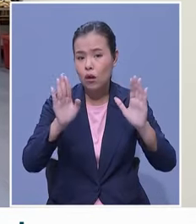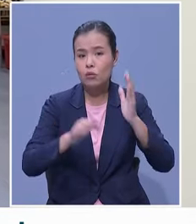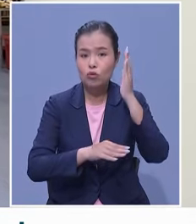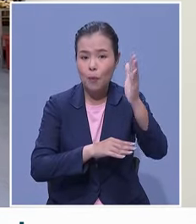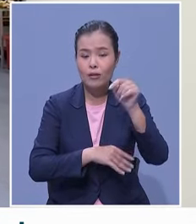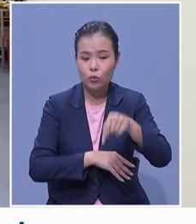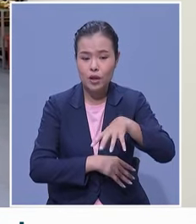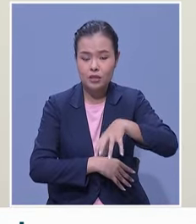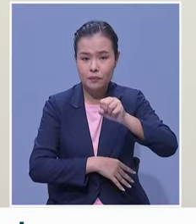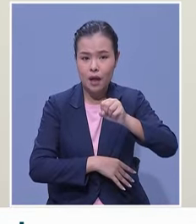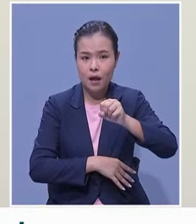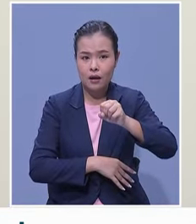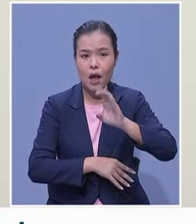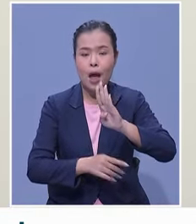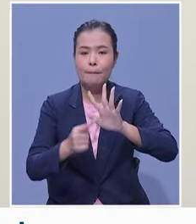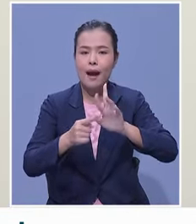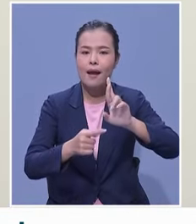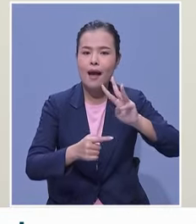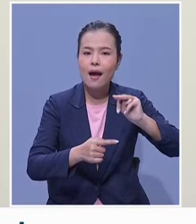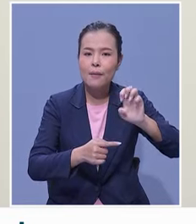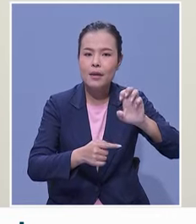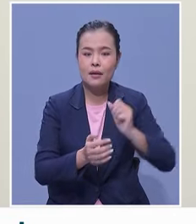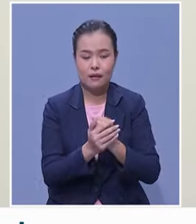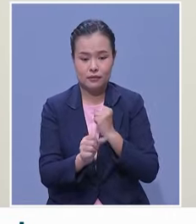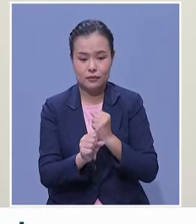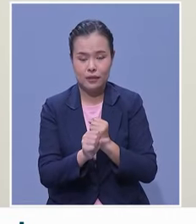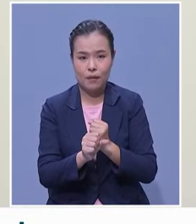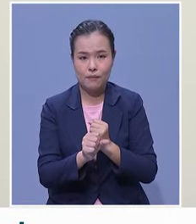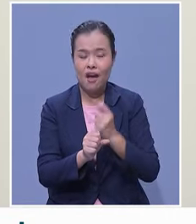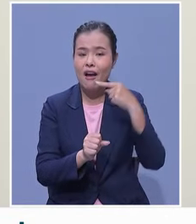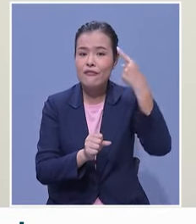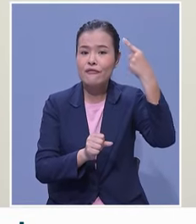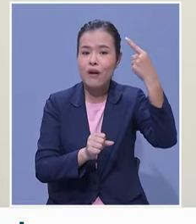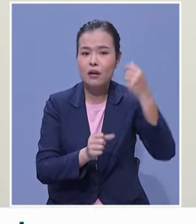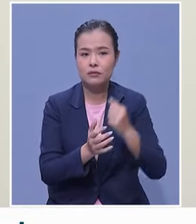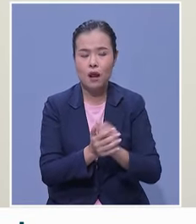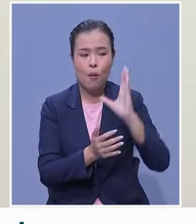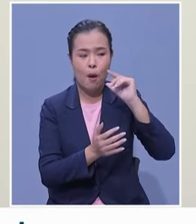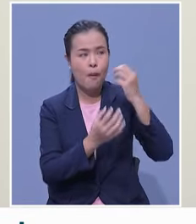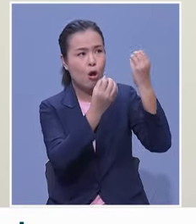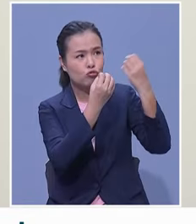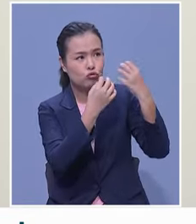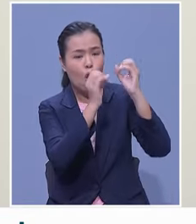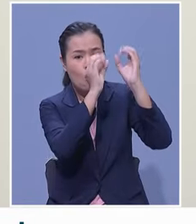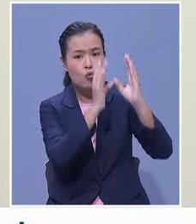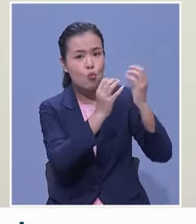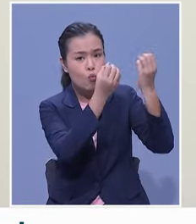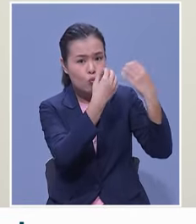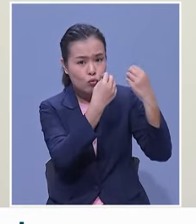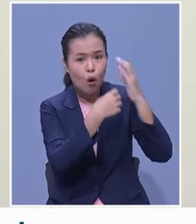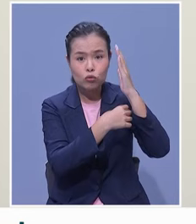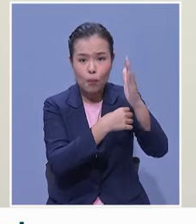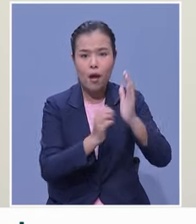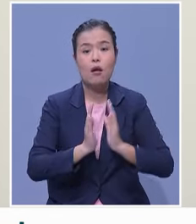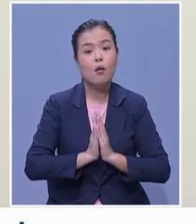ที่นี่คือสำนักบารมีพุทโธรักษาและจะดำเนินการสาฝันตามรอยคำสอนของพ่อแม่ครูบาอาจารย์ต่อไป